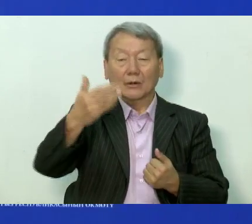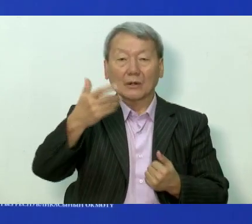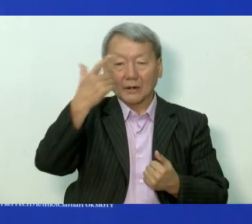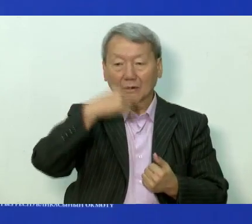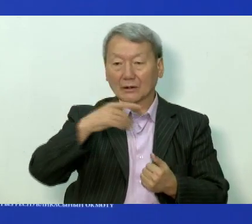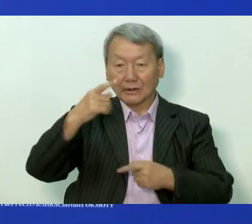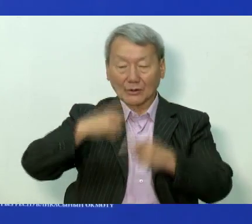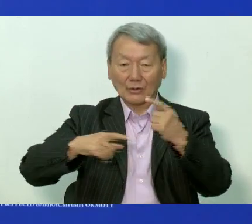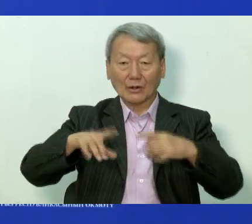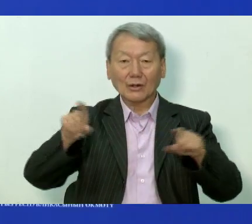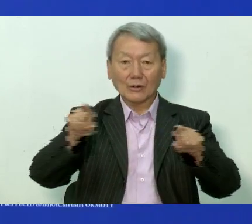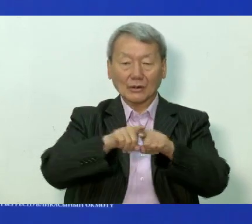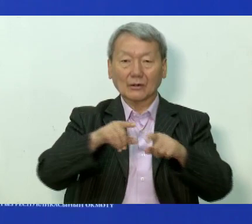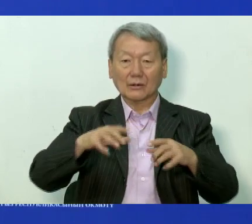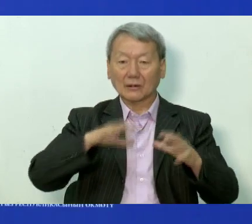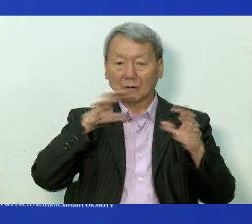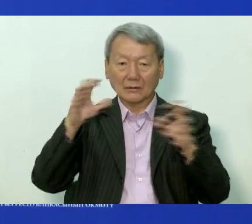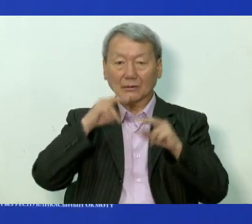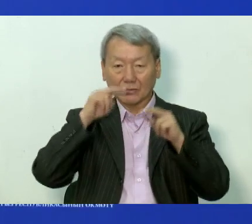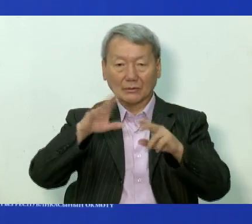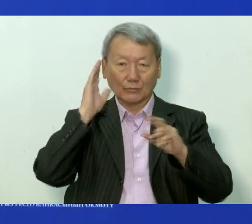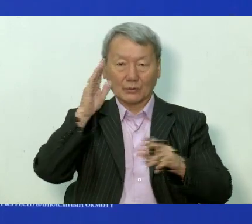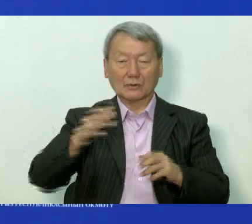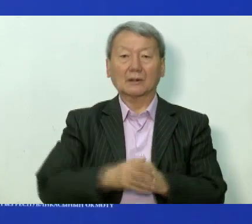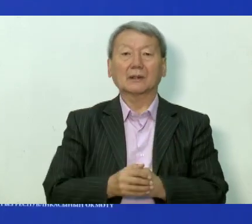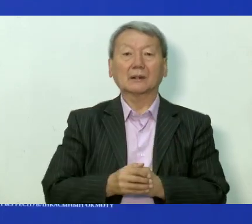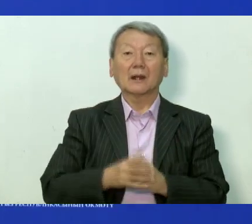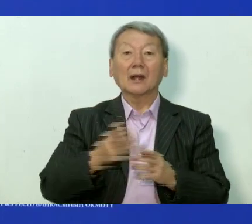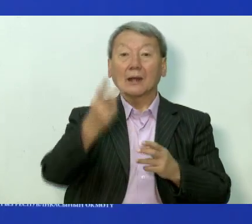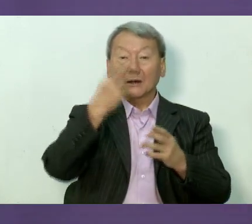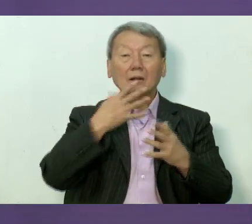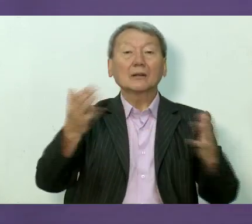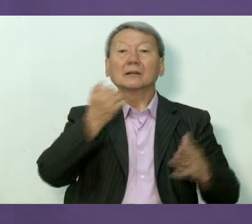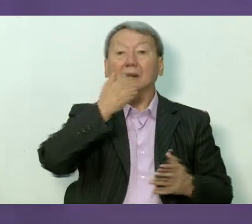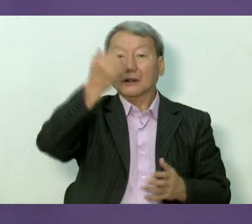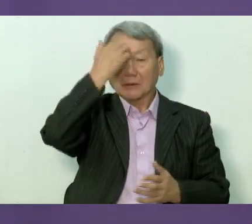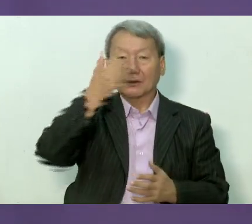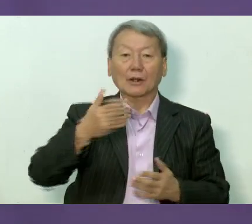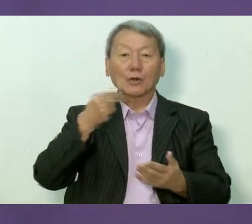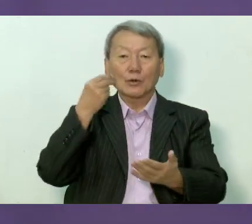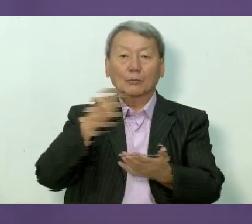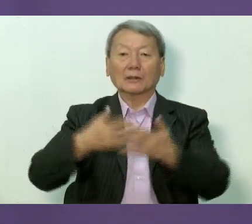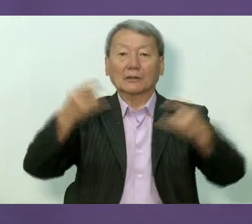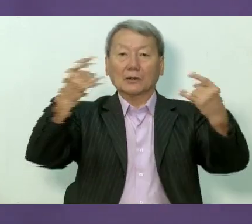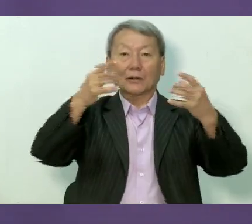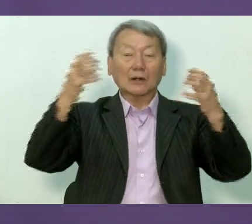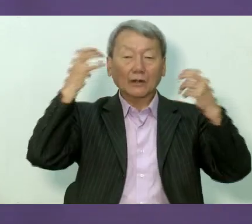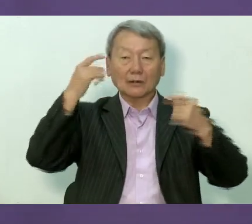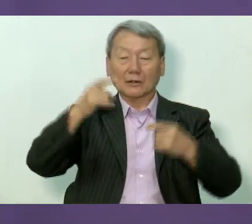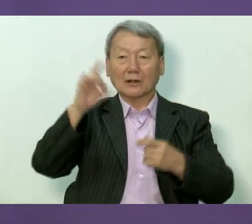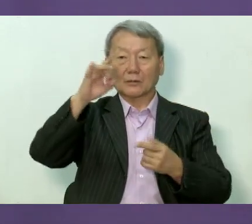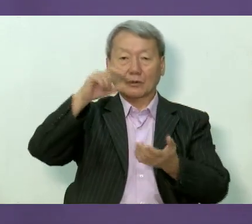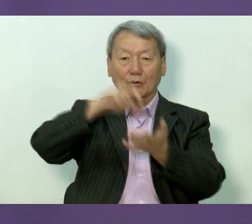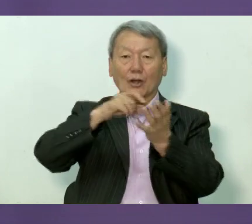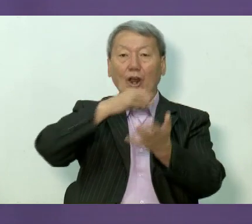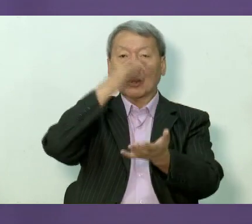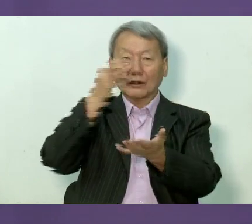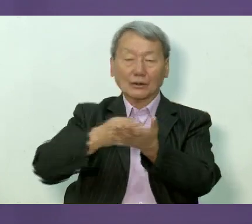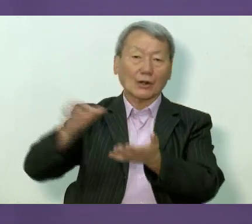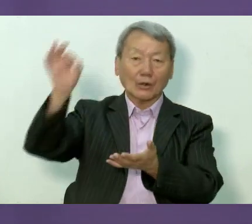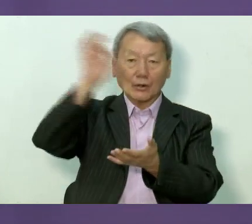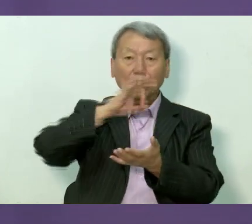жана жақындарыңыздарға сақпылыңыздар. Құрмат өтелегі өртшілер, Радиоғармандар, Республикалық штабтың